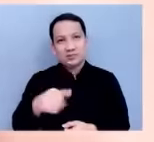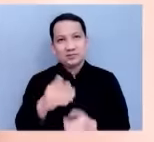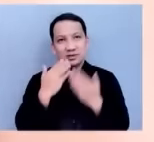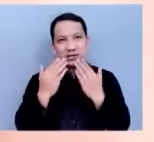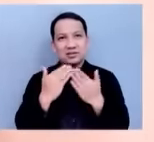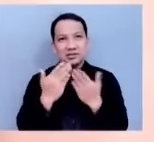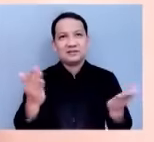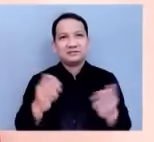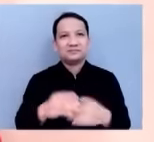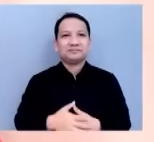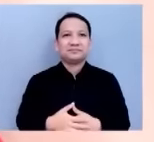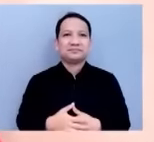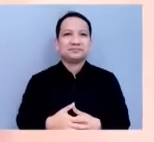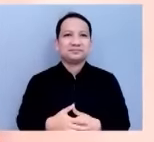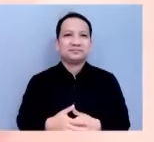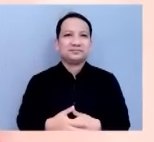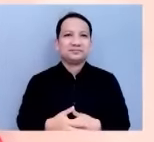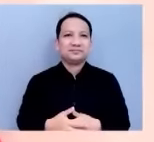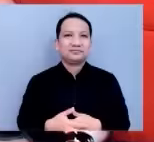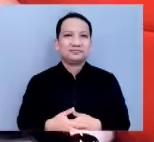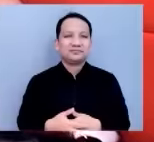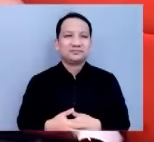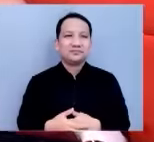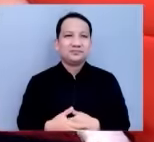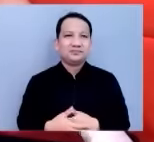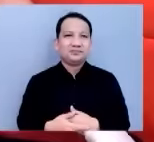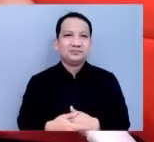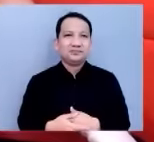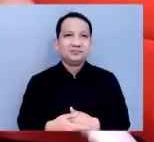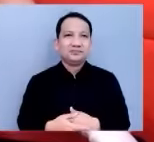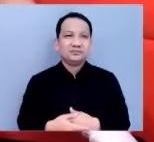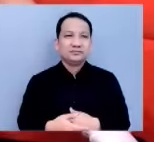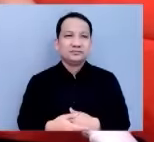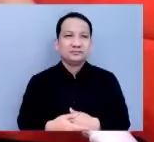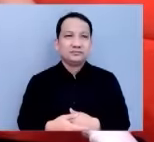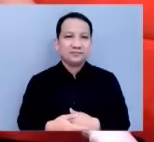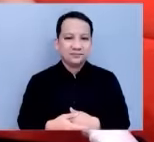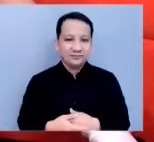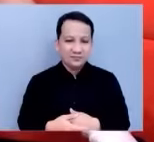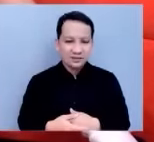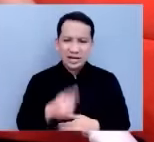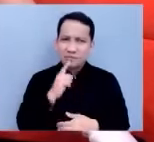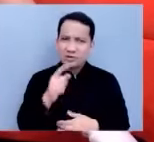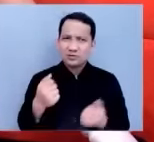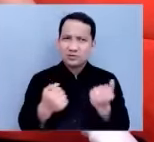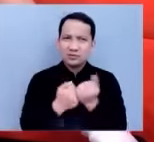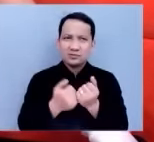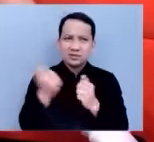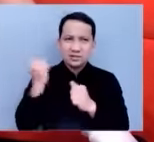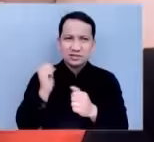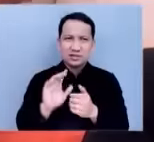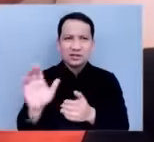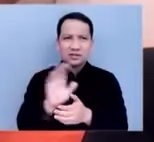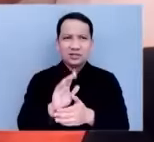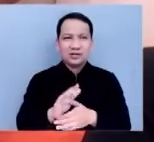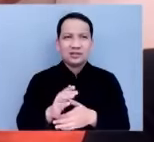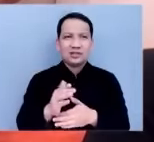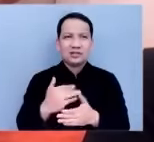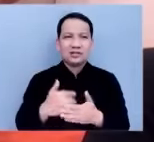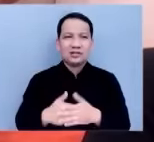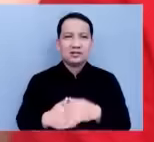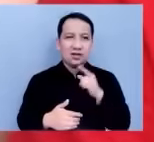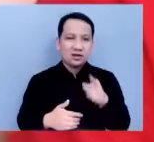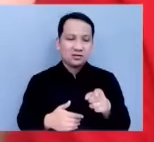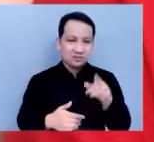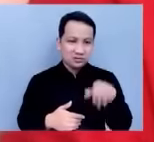sa TVJ. Ikaw naman, Alan, bukod sa mensahe sa TVJ, mensahe mo sa mga nag-aabang sa inyo dito sa TV5. Alam